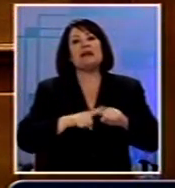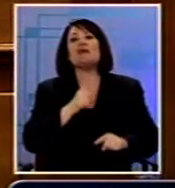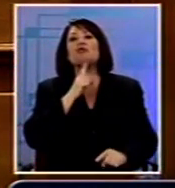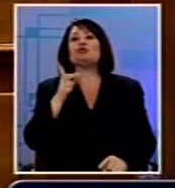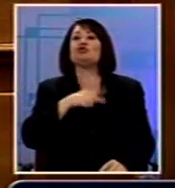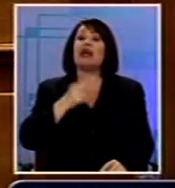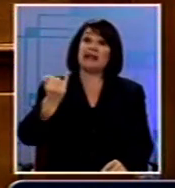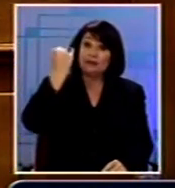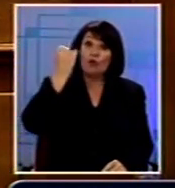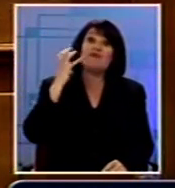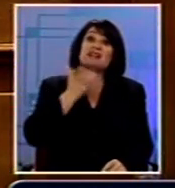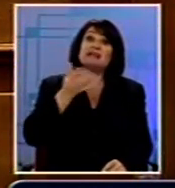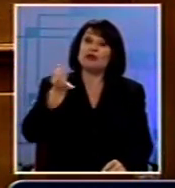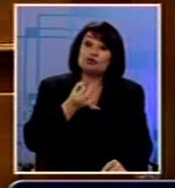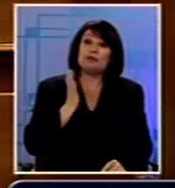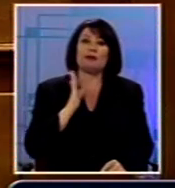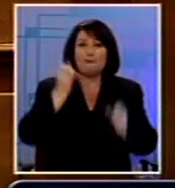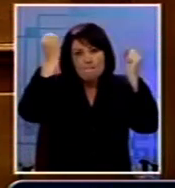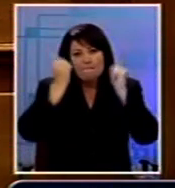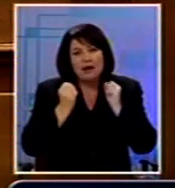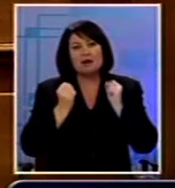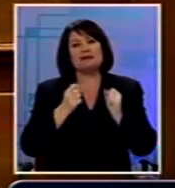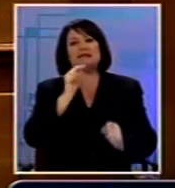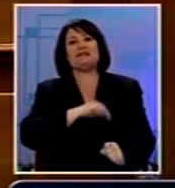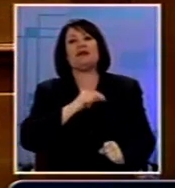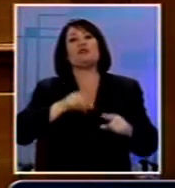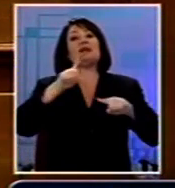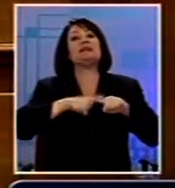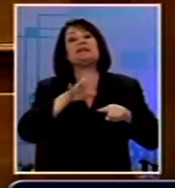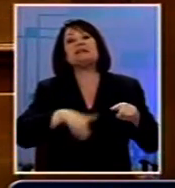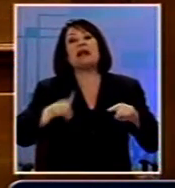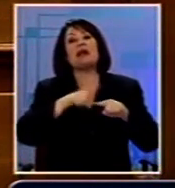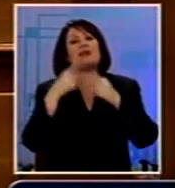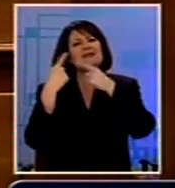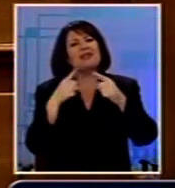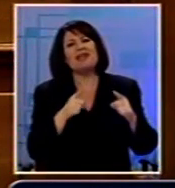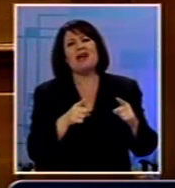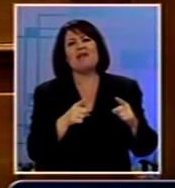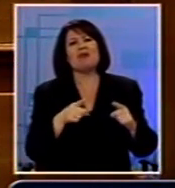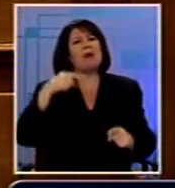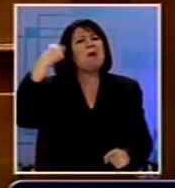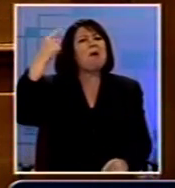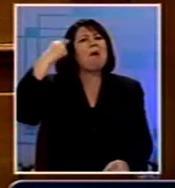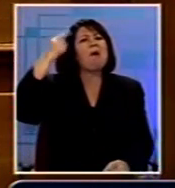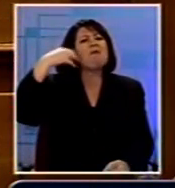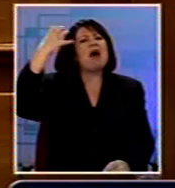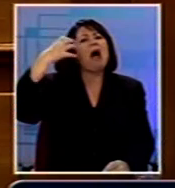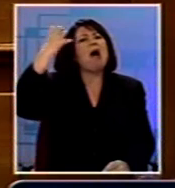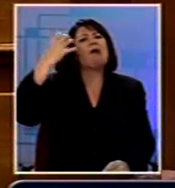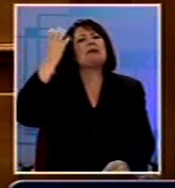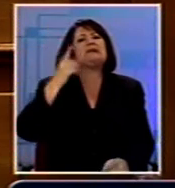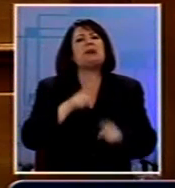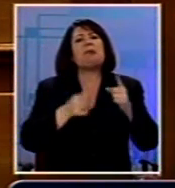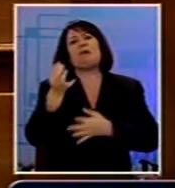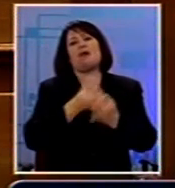είπε ο Αντιπρόεδρος. Όπως επίσης βλάπτουν τα συμφέροντα της χώρας διάφορα εφάνταστα σενάρια, όπως ορισμένα